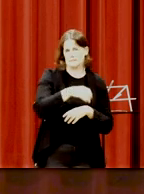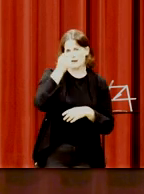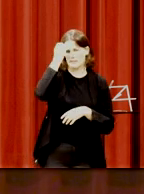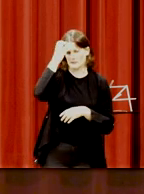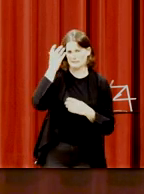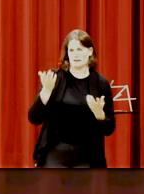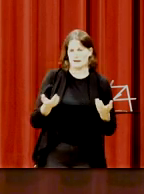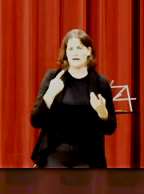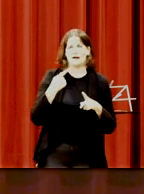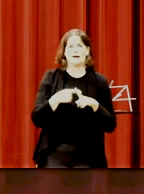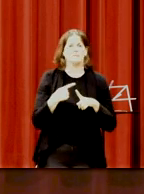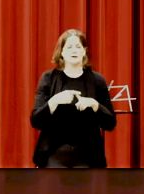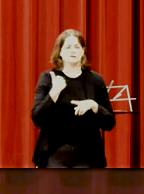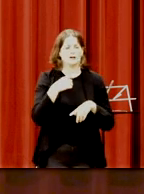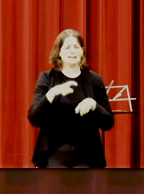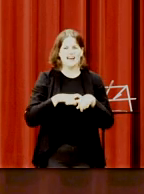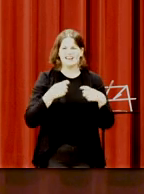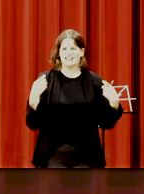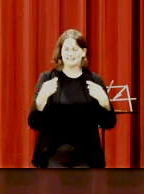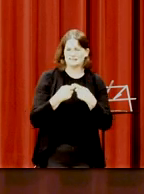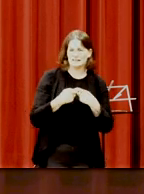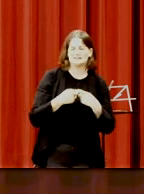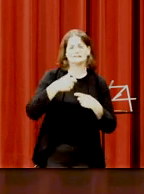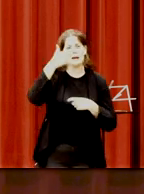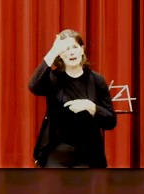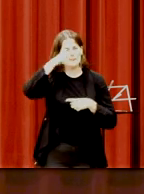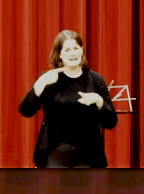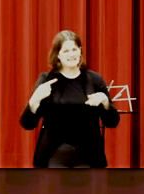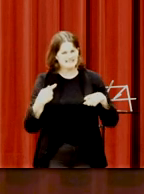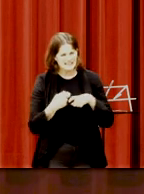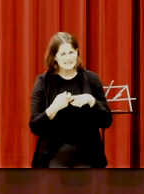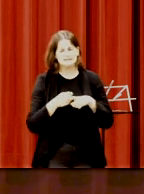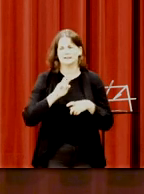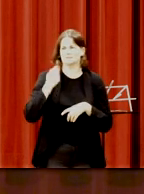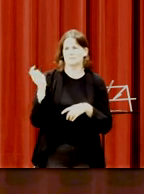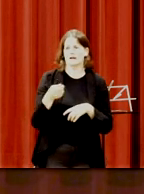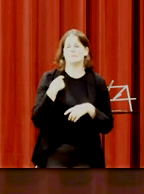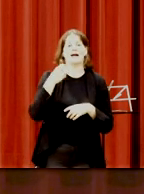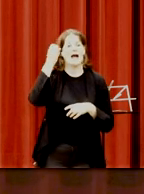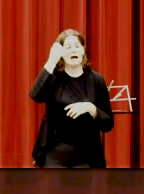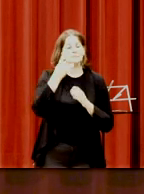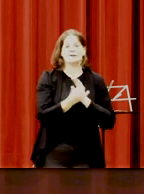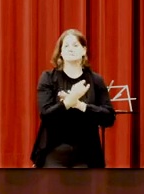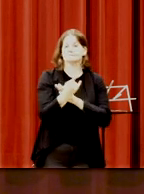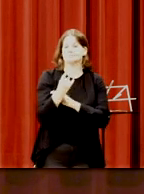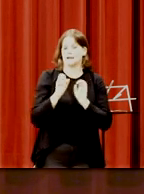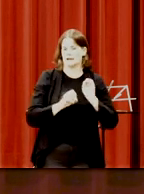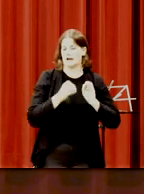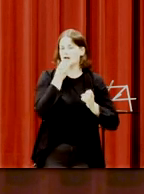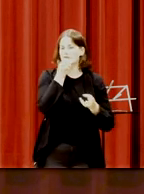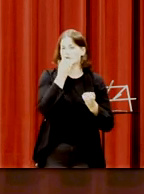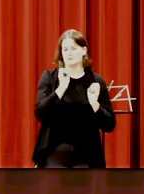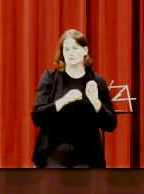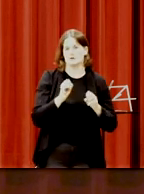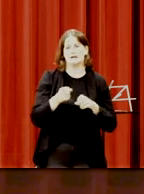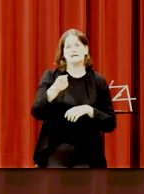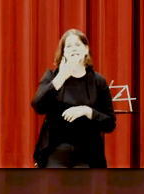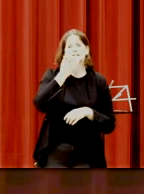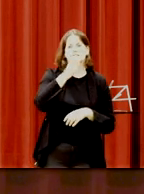Vale? Pues si això creiem que ja és la revolució i ho hem de governar, OpenAI està dient que d'aquí uns